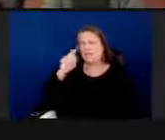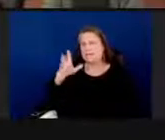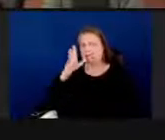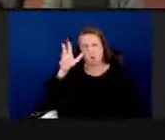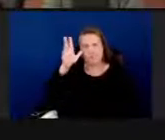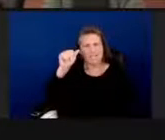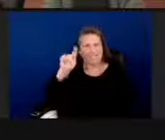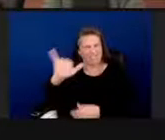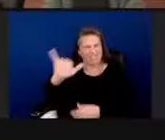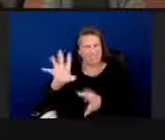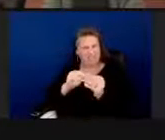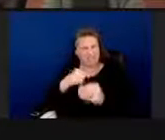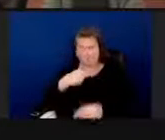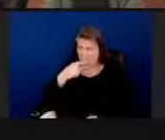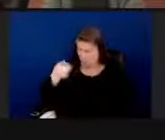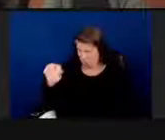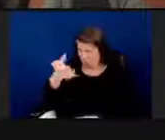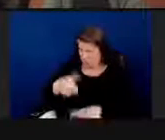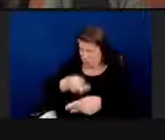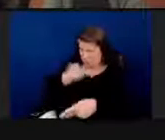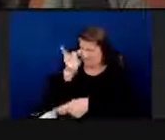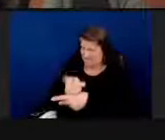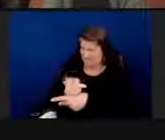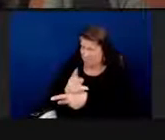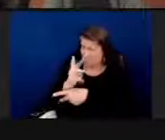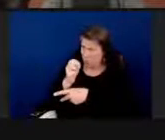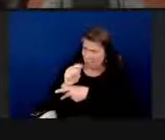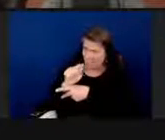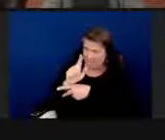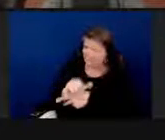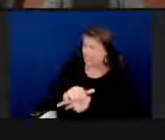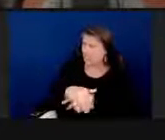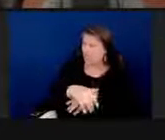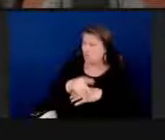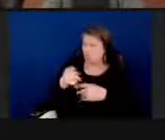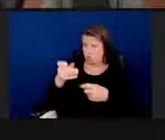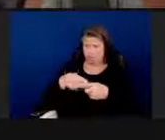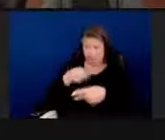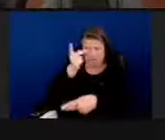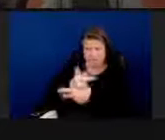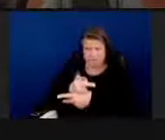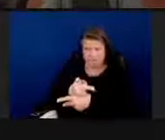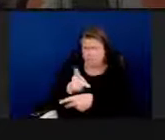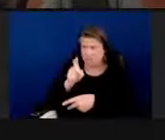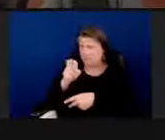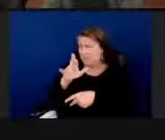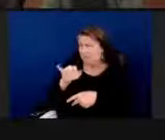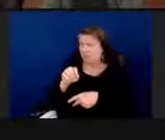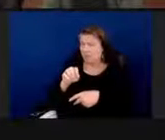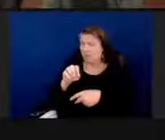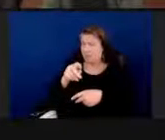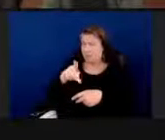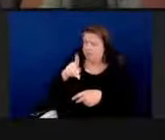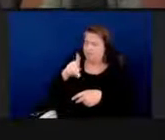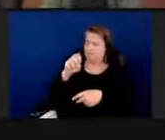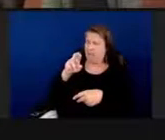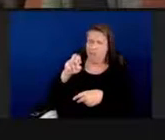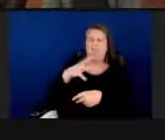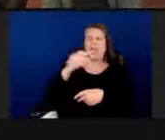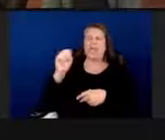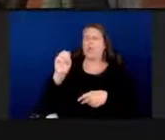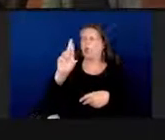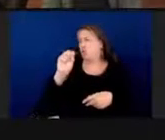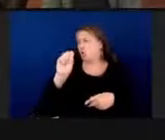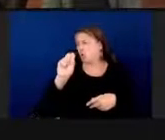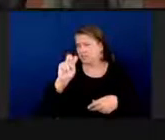الذين كانوا متواجدون في هذا الاجتماع هل تريدون أن تبقوا باري وربما